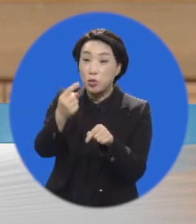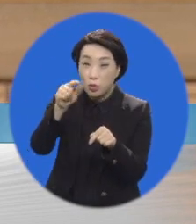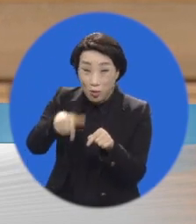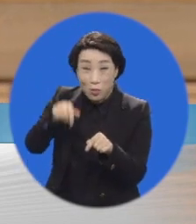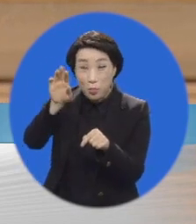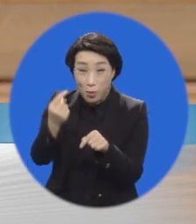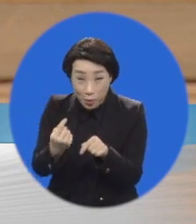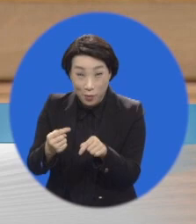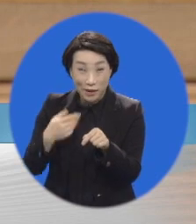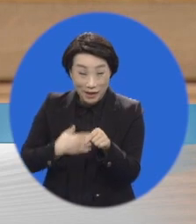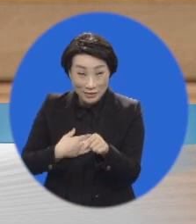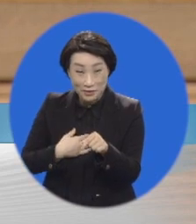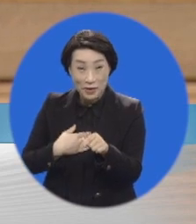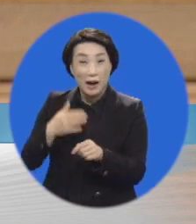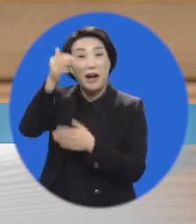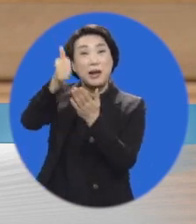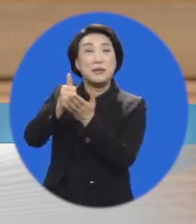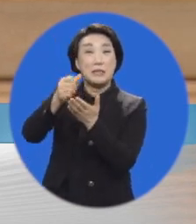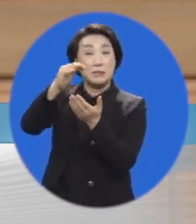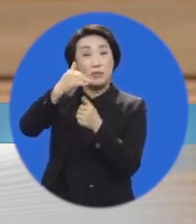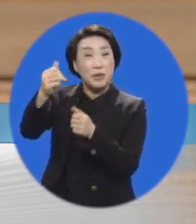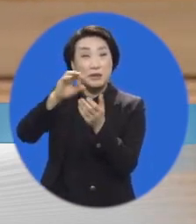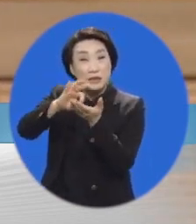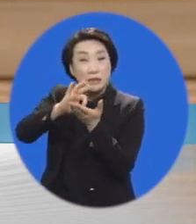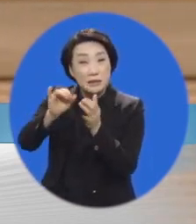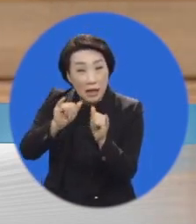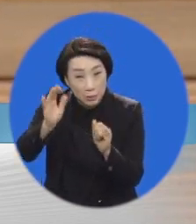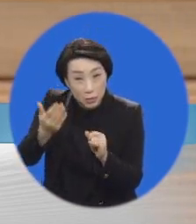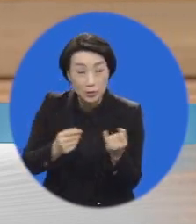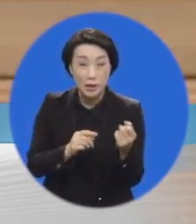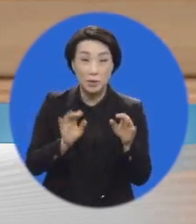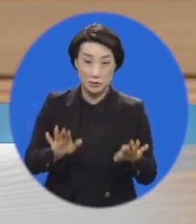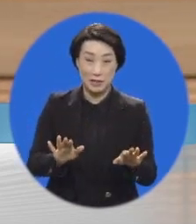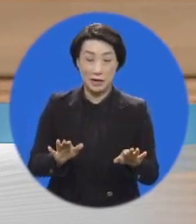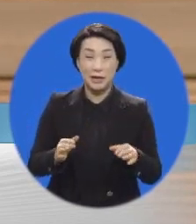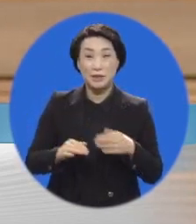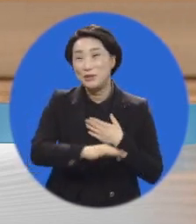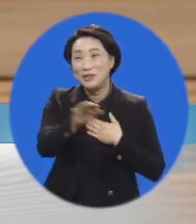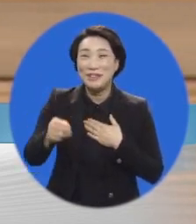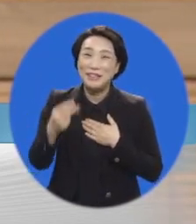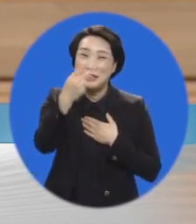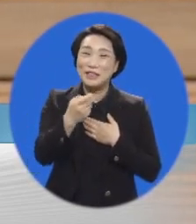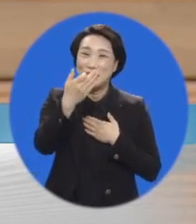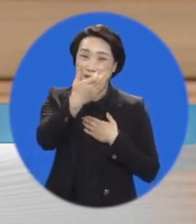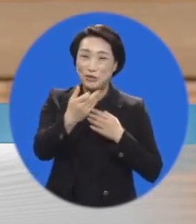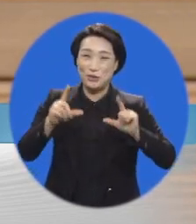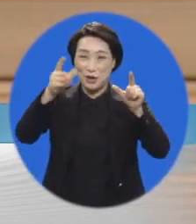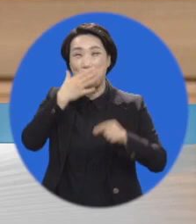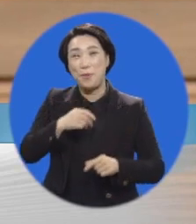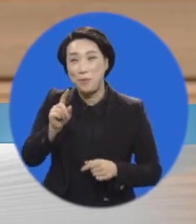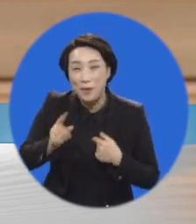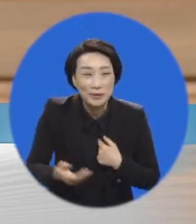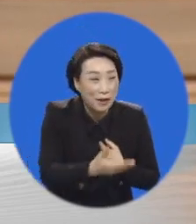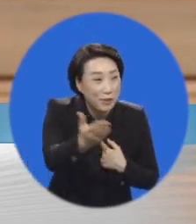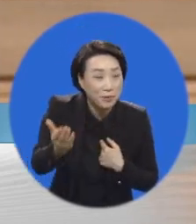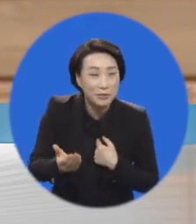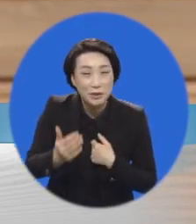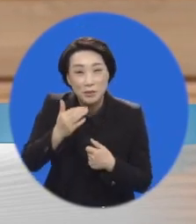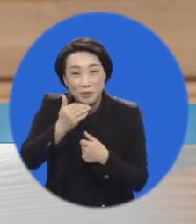거예요. 된다는 거예요. 그러니 2019년도의 축복은 하나님이 쓰시는